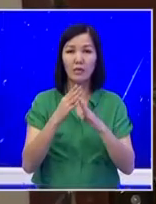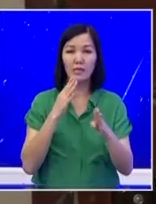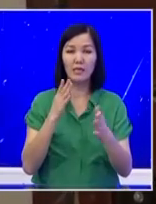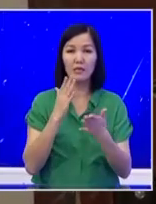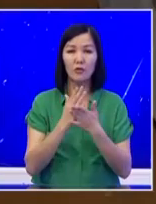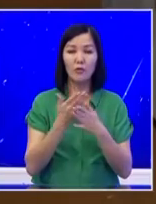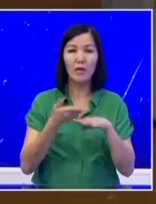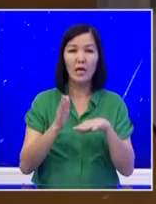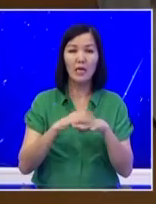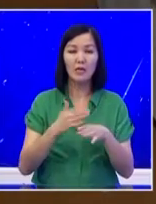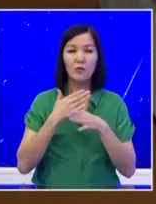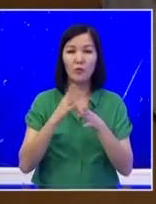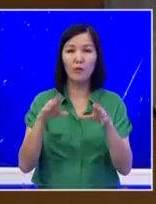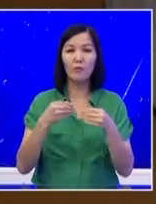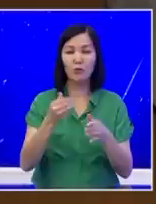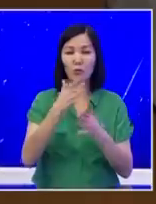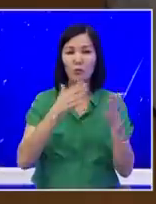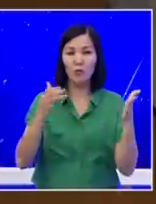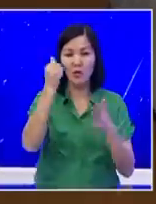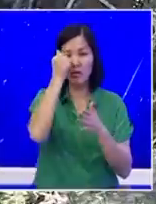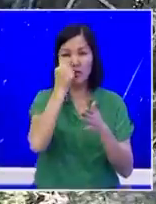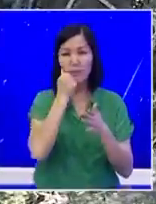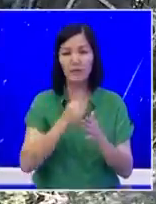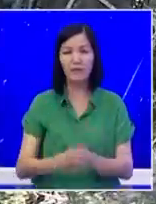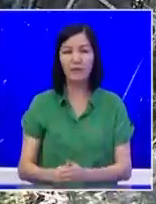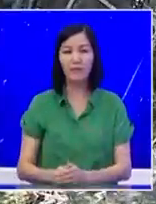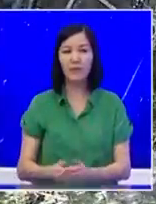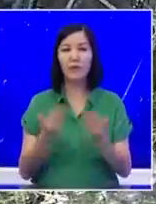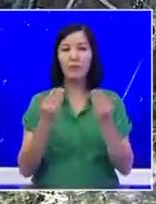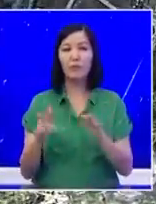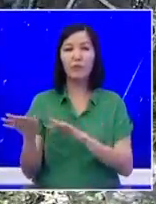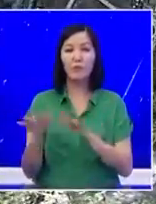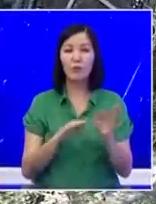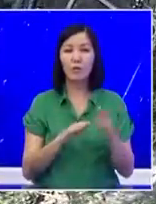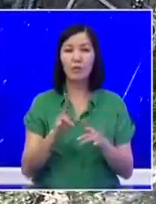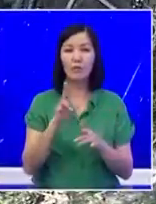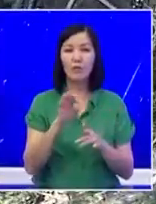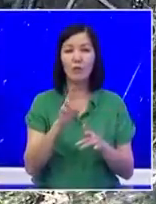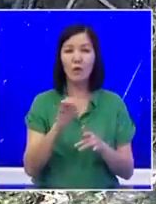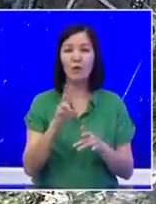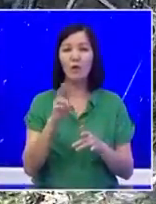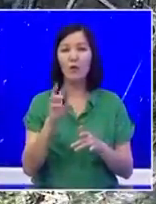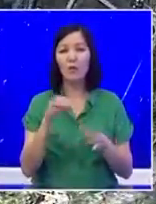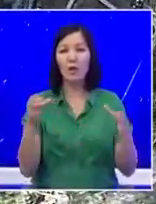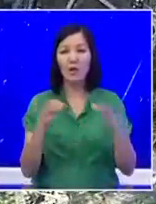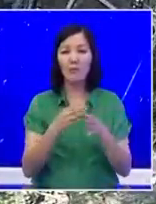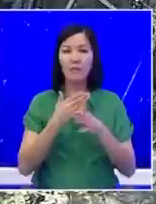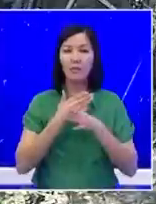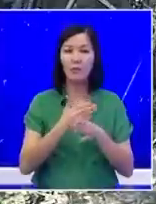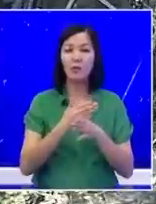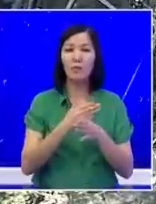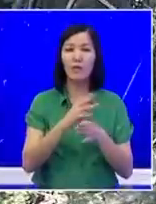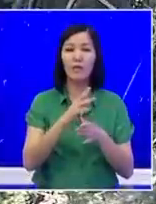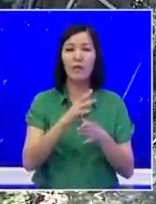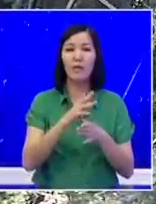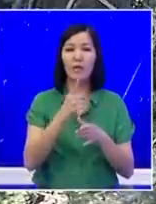қиын кезеңдерде жәрдем беріп жатқандарыңызға үлкен рахмет. Бүгінгі іс-шарамыз мынау Coca-Cola компаниясының қолдауымен Қызылай